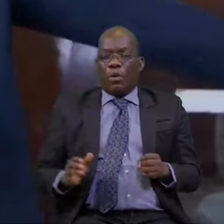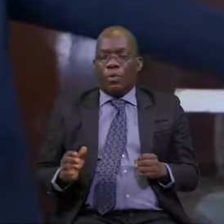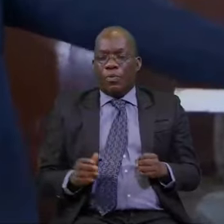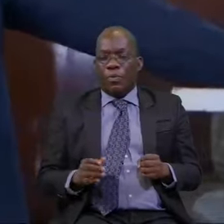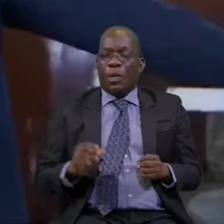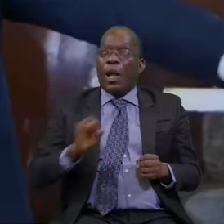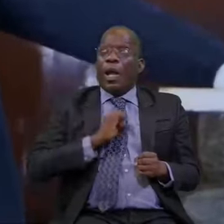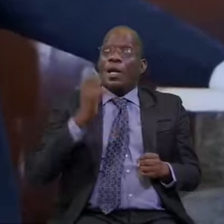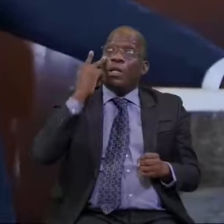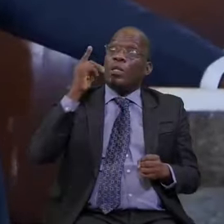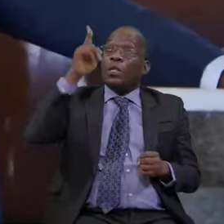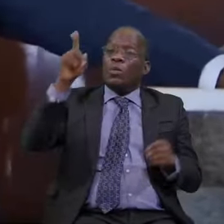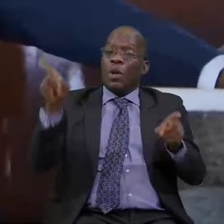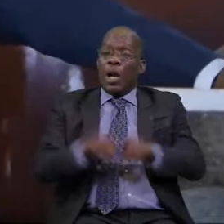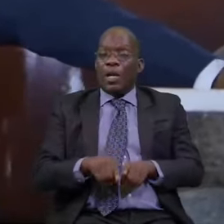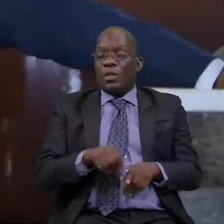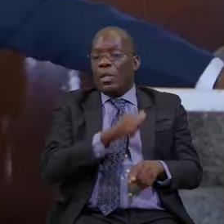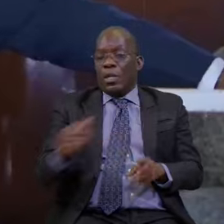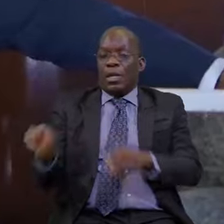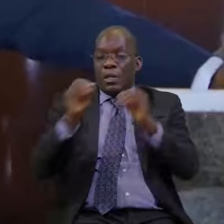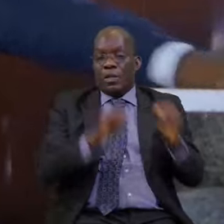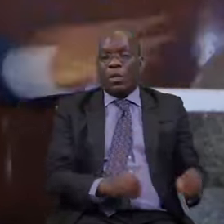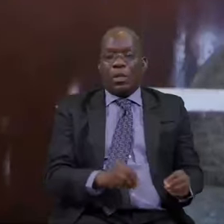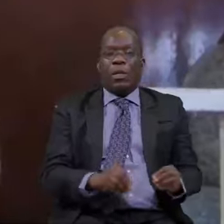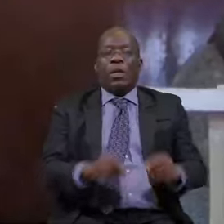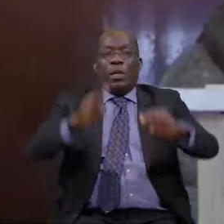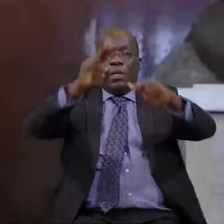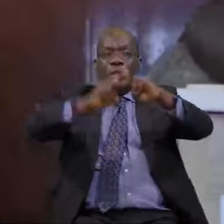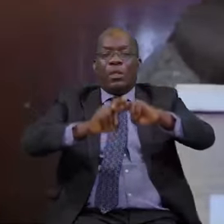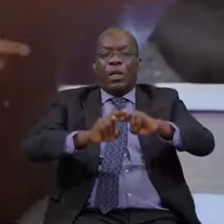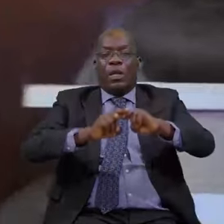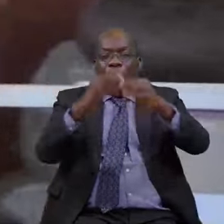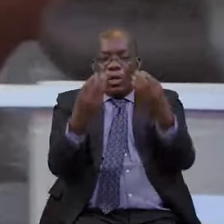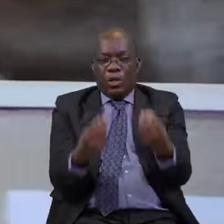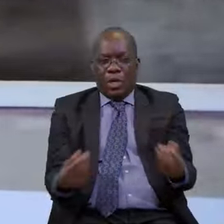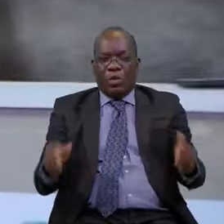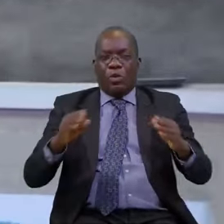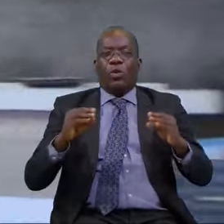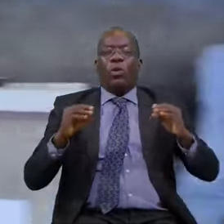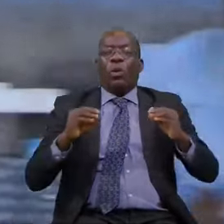est le dirigeant établi, assis, réglé.